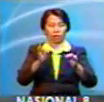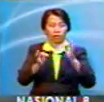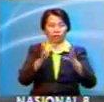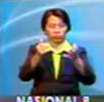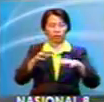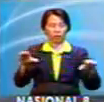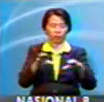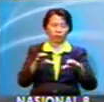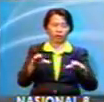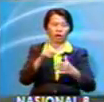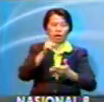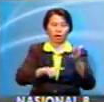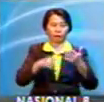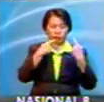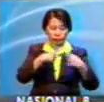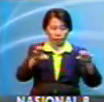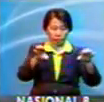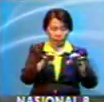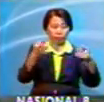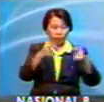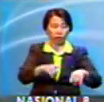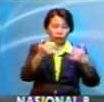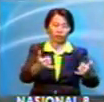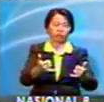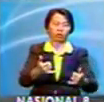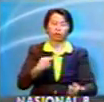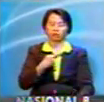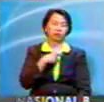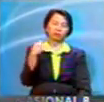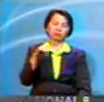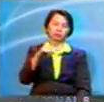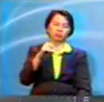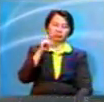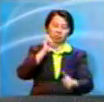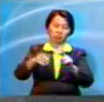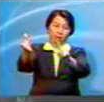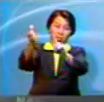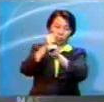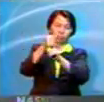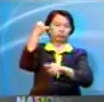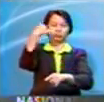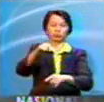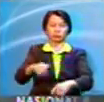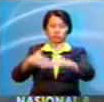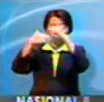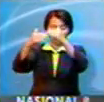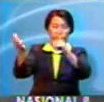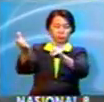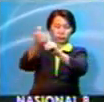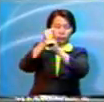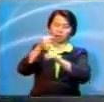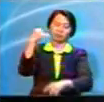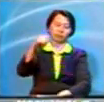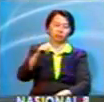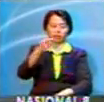kita nak buat macam apa yang sedang berlaku di negeri ini, maka kita tak akan capai ke satu-satu tahap yang